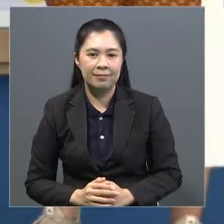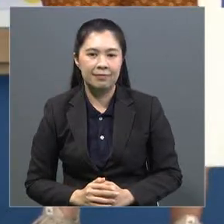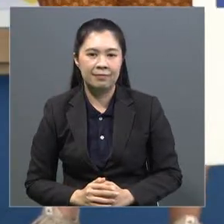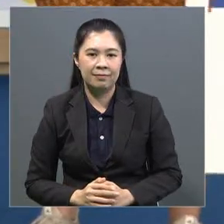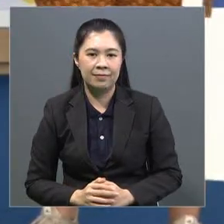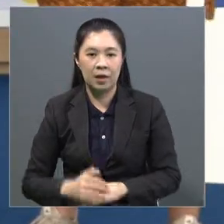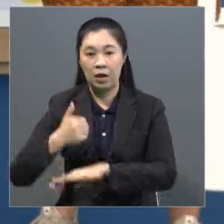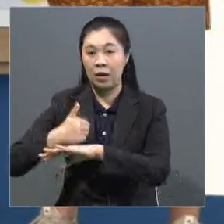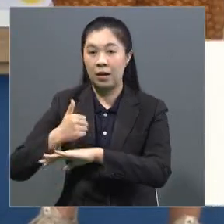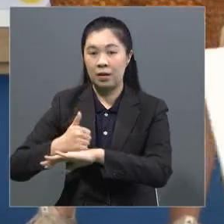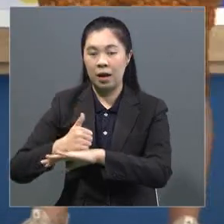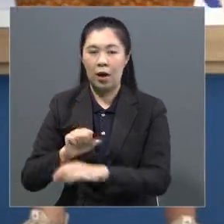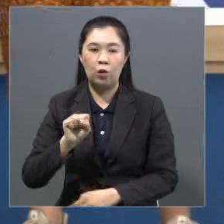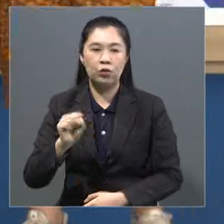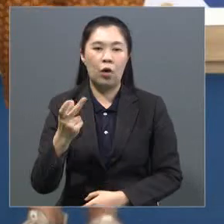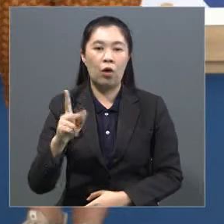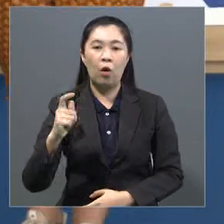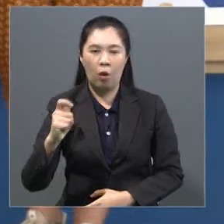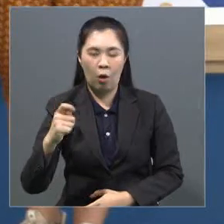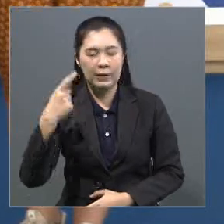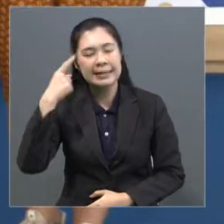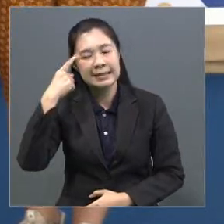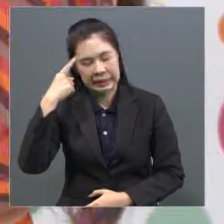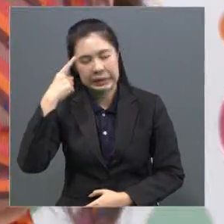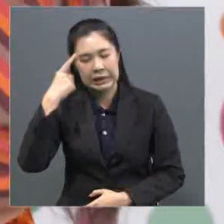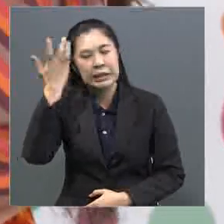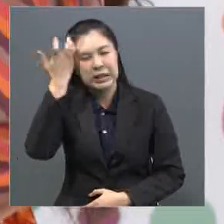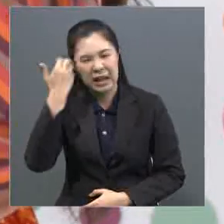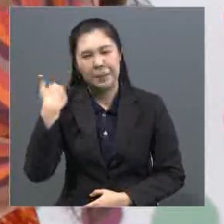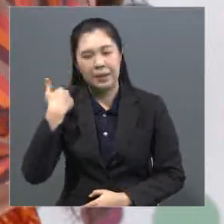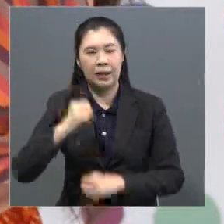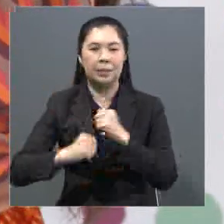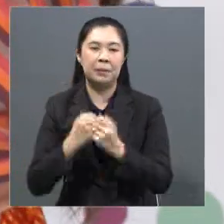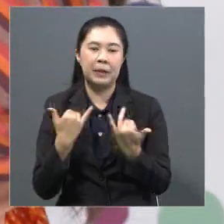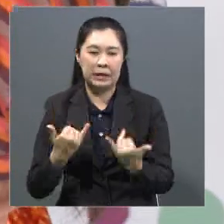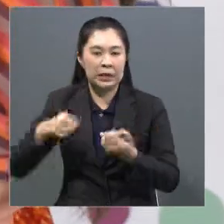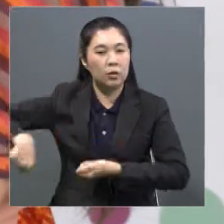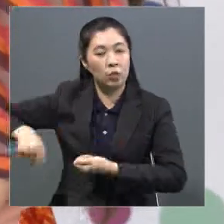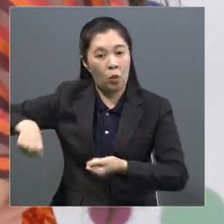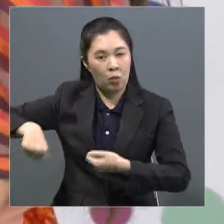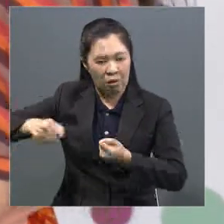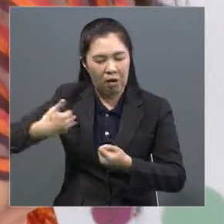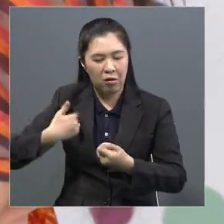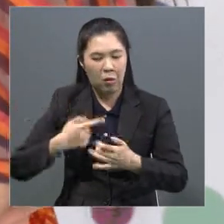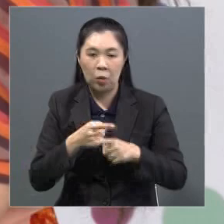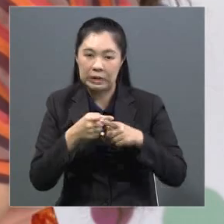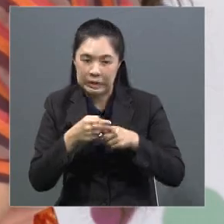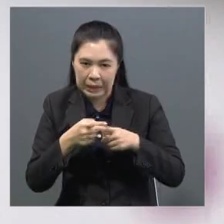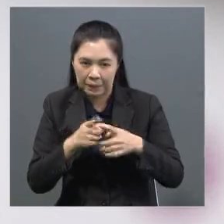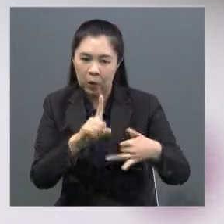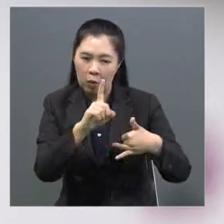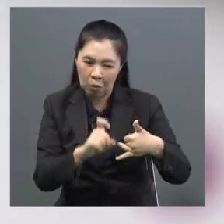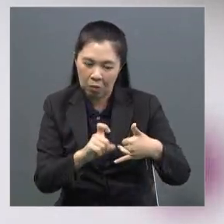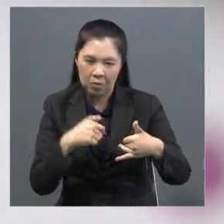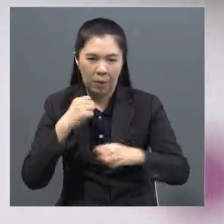ผู้อำนวยการสคอเนี่ยยอมรับเลยนะครับว่ากังวลกังวลว่าสงกรานต์ปีนี้จำนวนผู้บาดเจ็บผู้เสียชีวิตจากอุบัติเหตุเนี่ยมันจะเพิ่ม